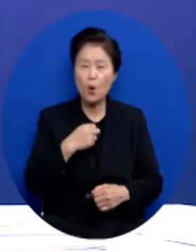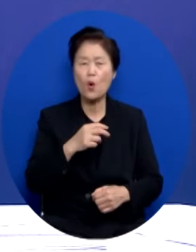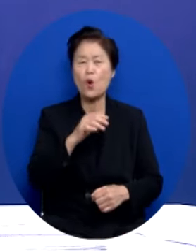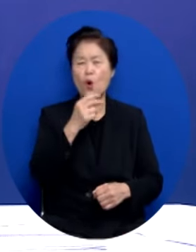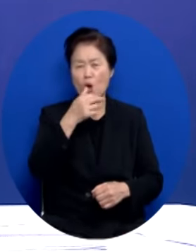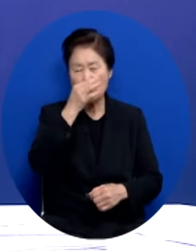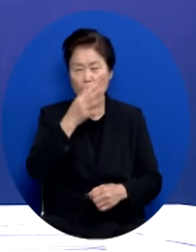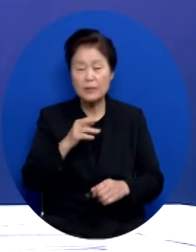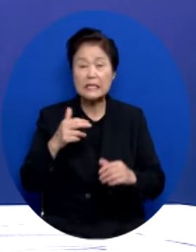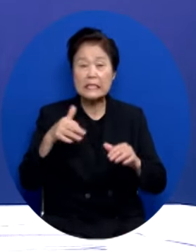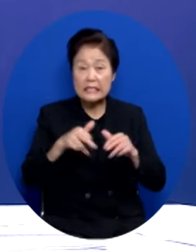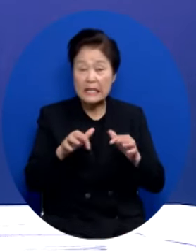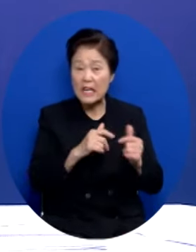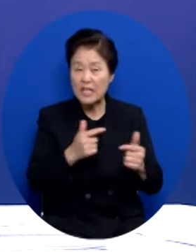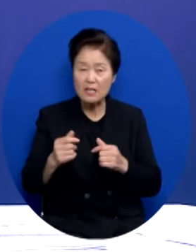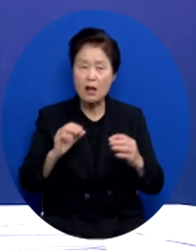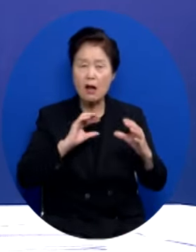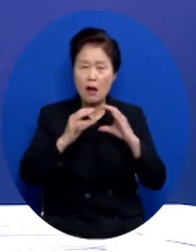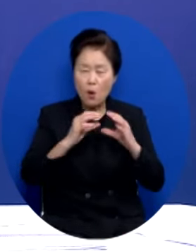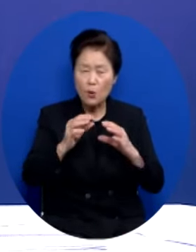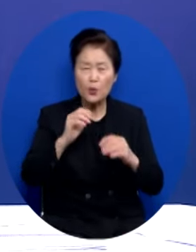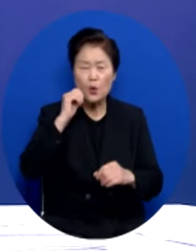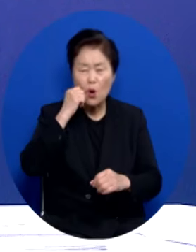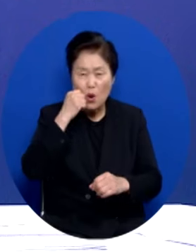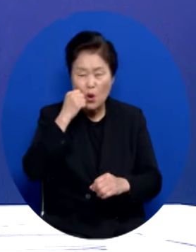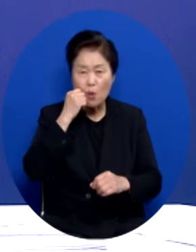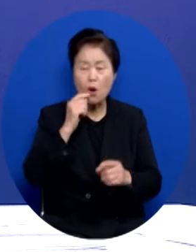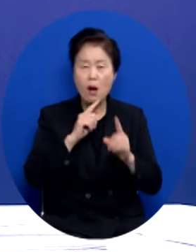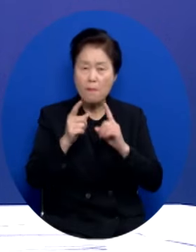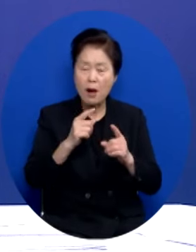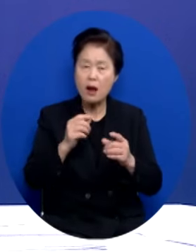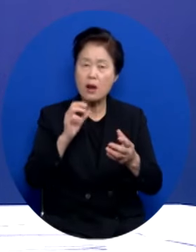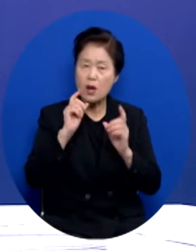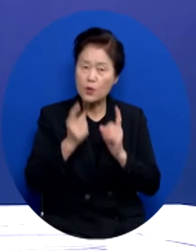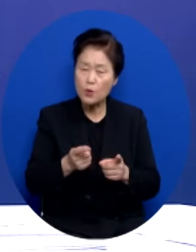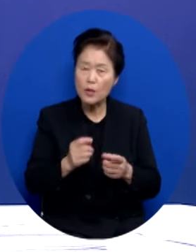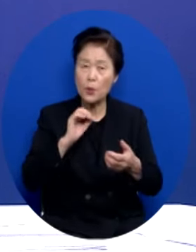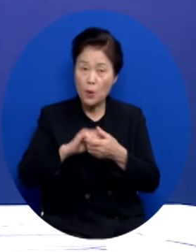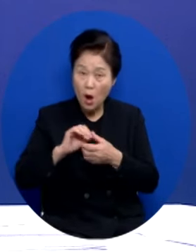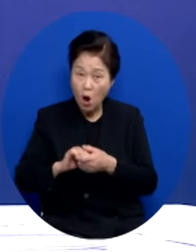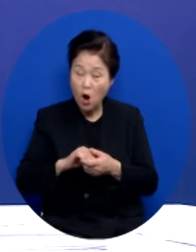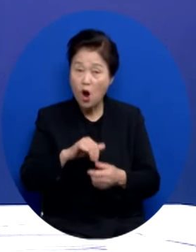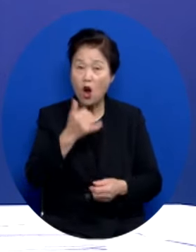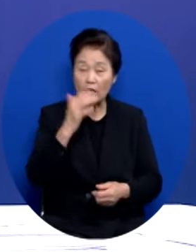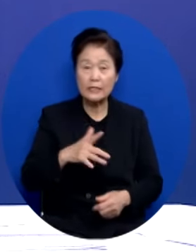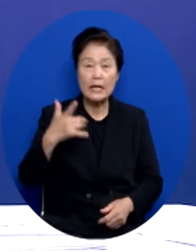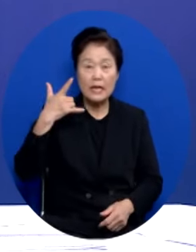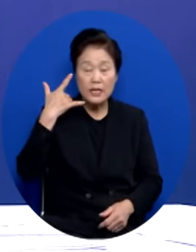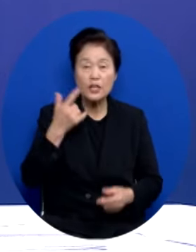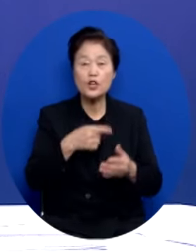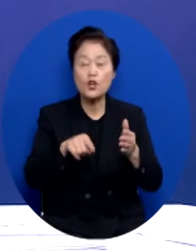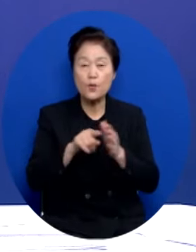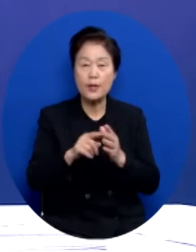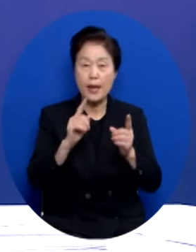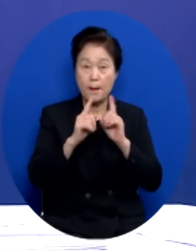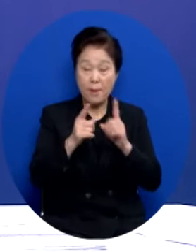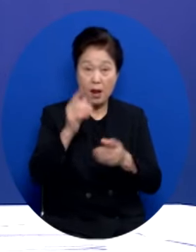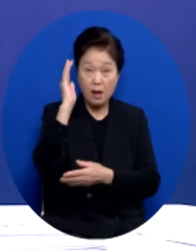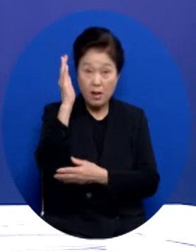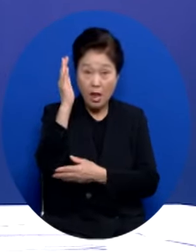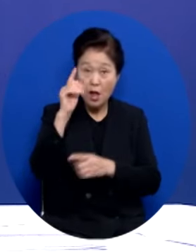이들은 의사소통에 제약이 많아 구체적인 표현도 말할 기회도 제한적인데요. 그런데 이들을 위한 특별한 말하기 대회가 있다는